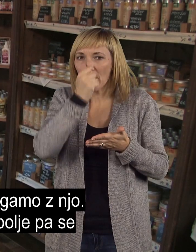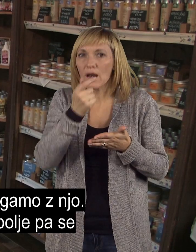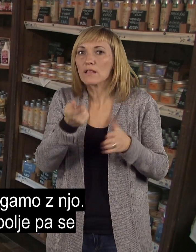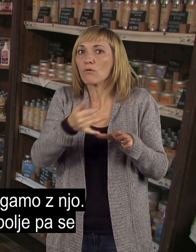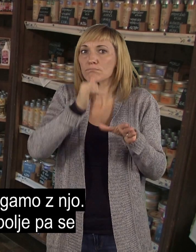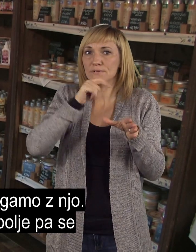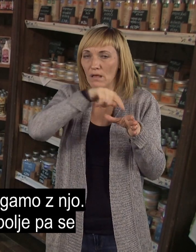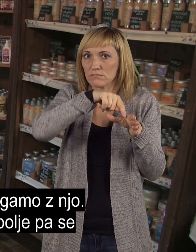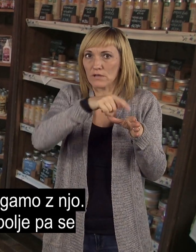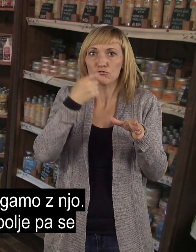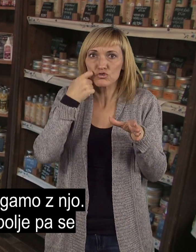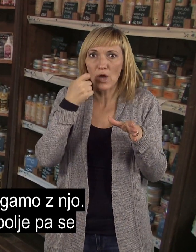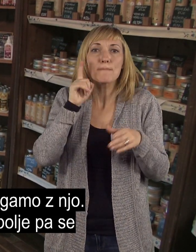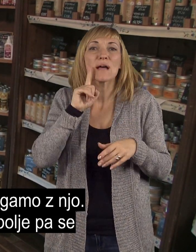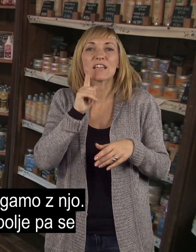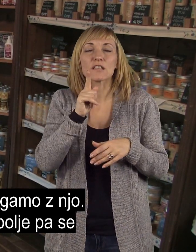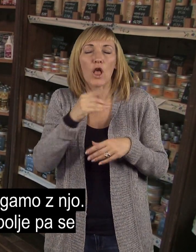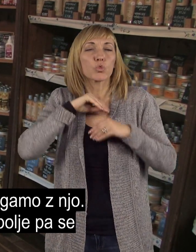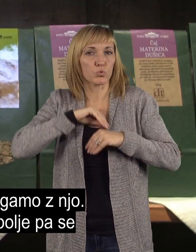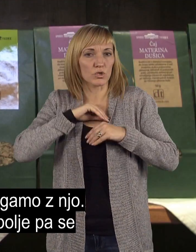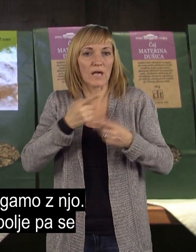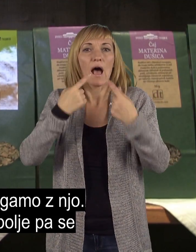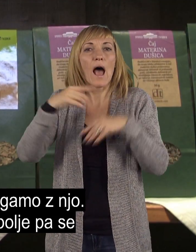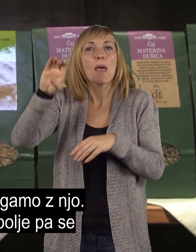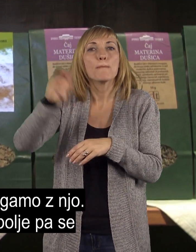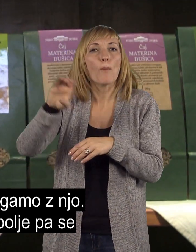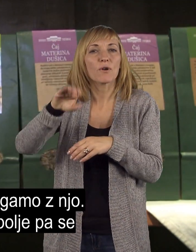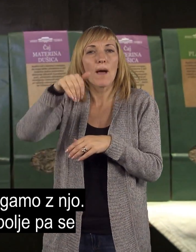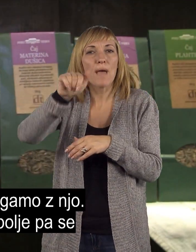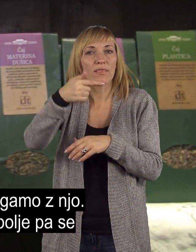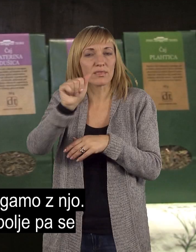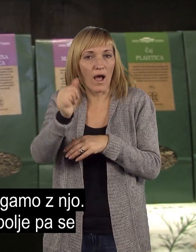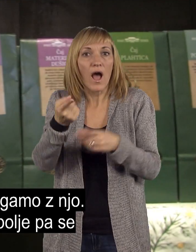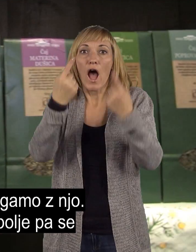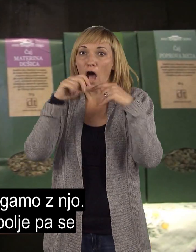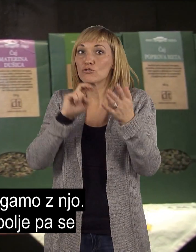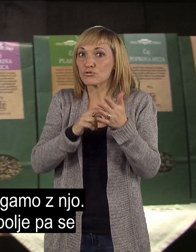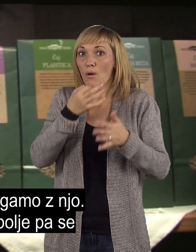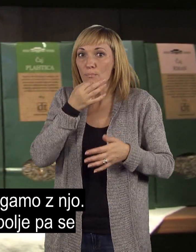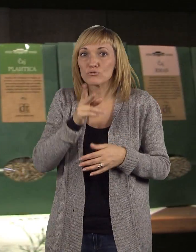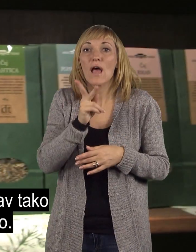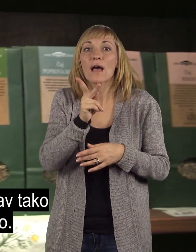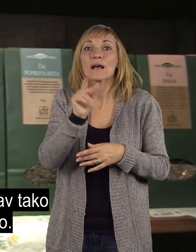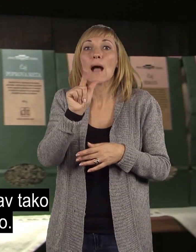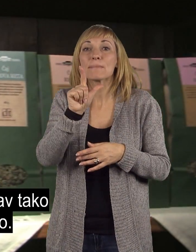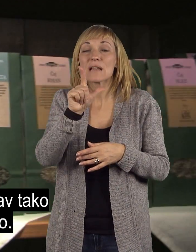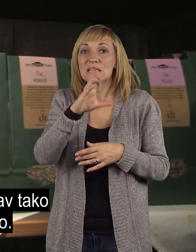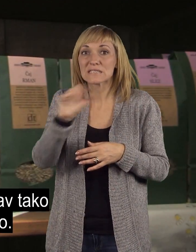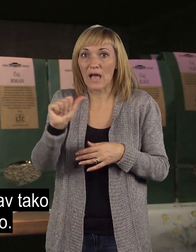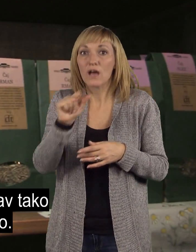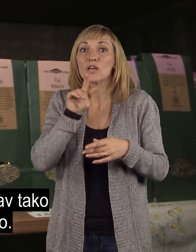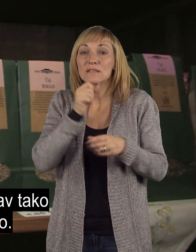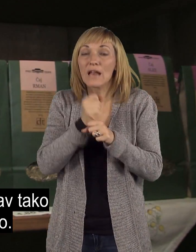si lahko z njo pomagamo, ali pa recimo kakšna poprova meta ali pa še bolje kamilica, ki deluje